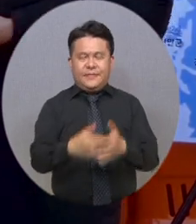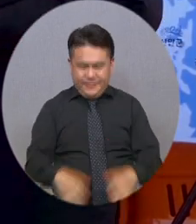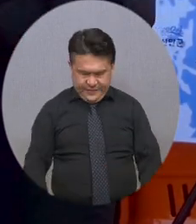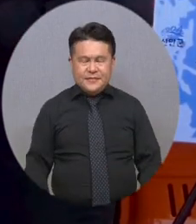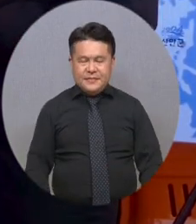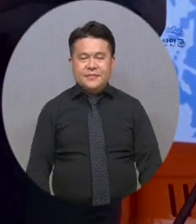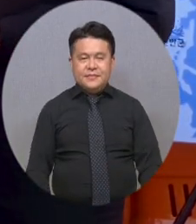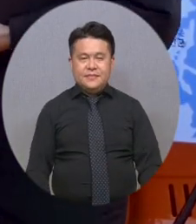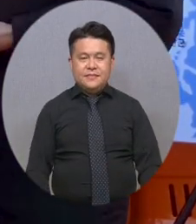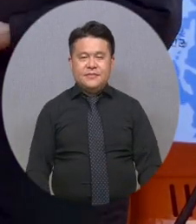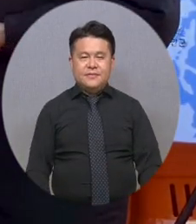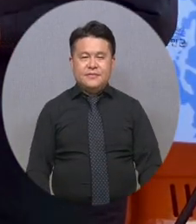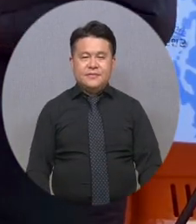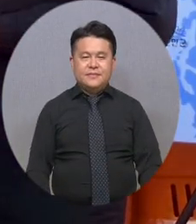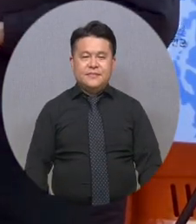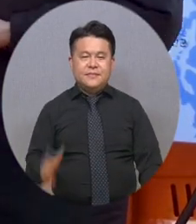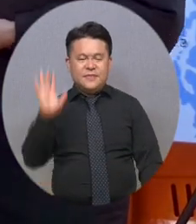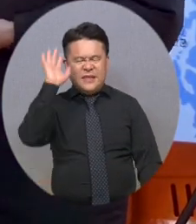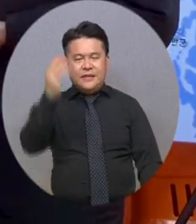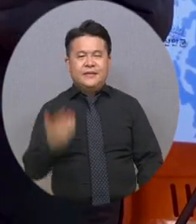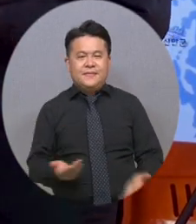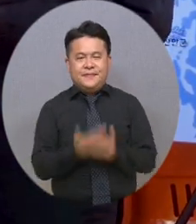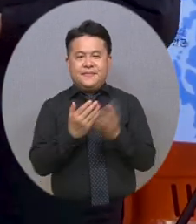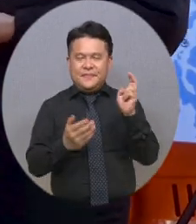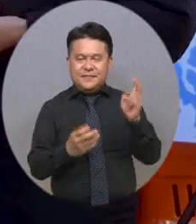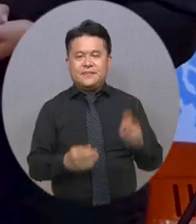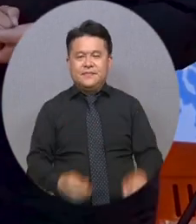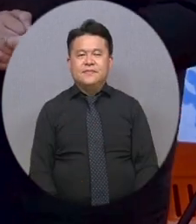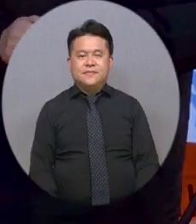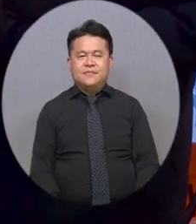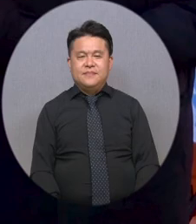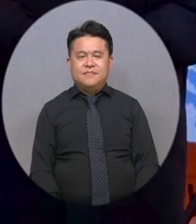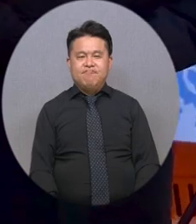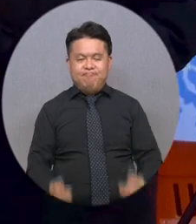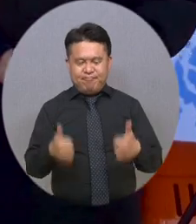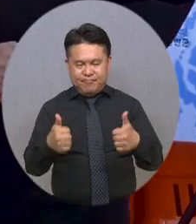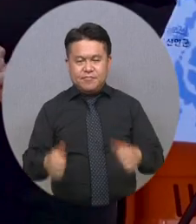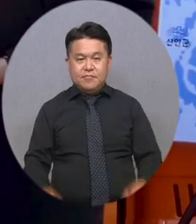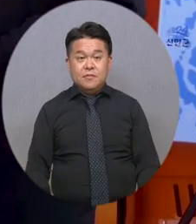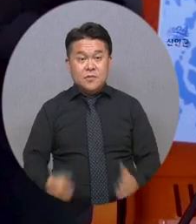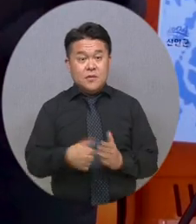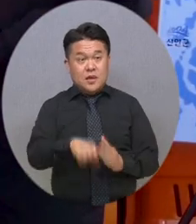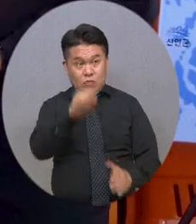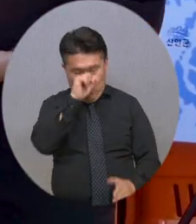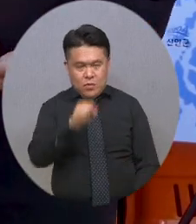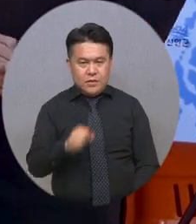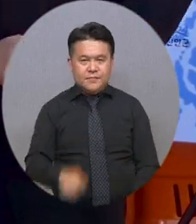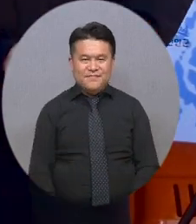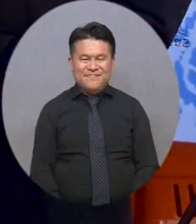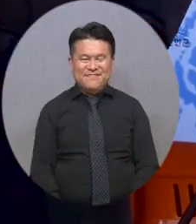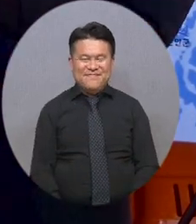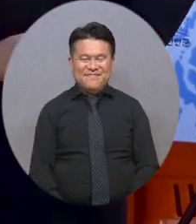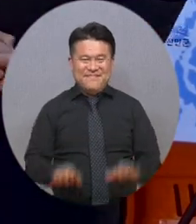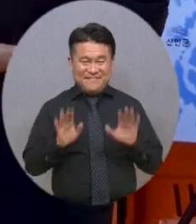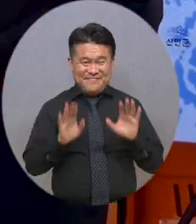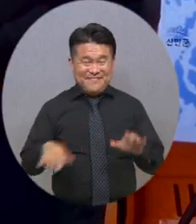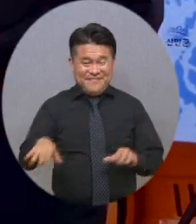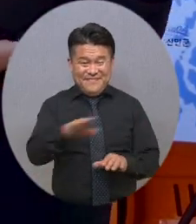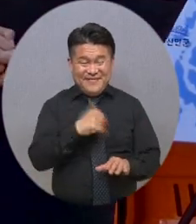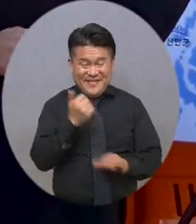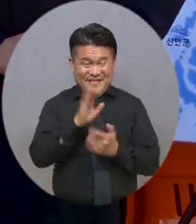됐어? 이거 이제 어마어마하게 발전할 것 같아요. 아유 맞아요. 맞아요. 와 네. 이 물건들이 장난 아니네요. 자 이렇게